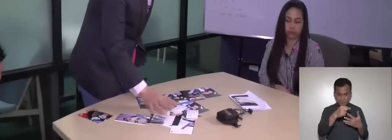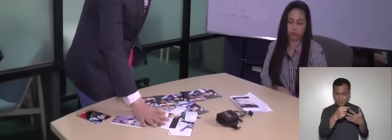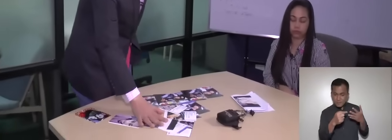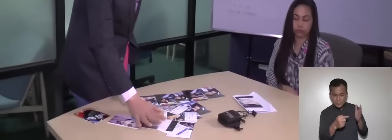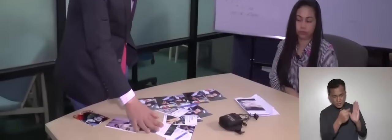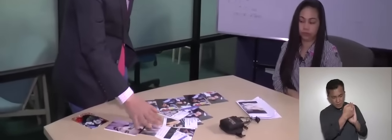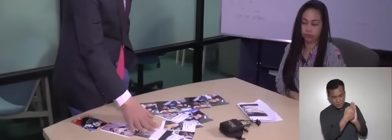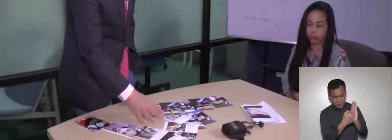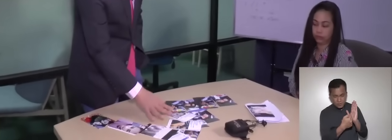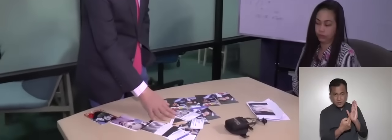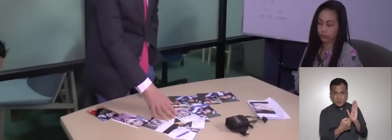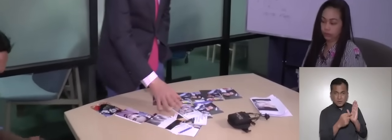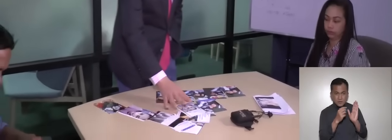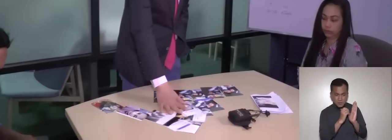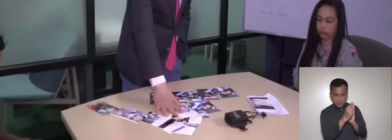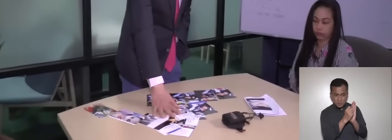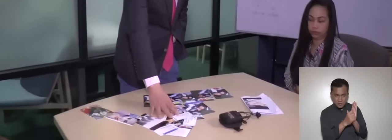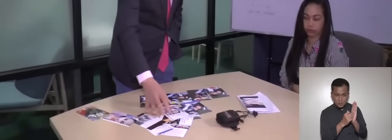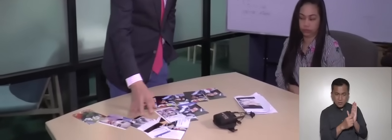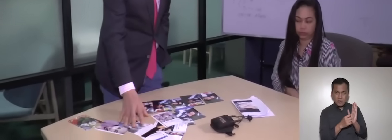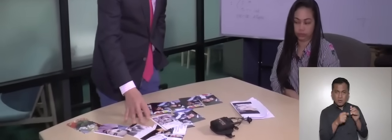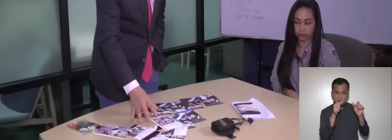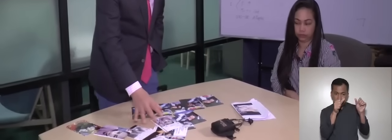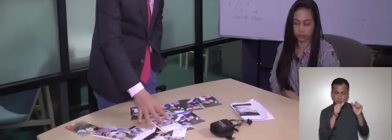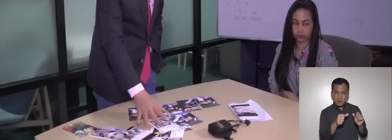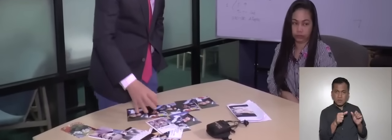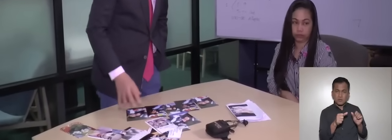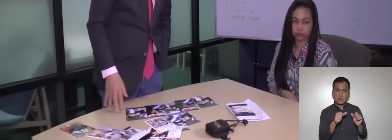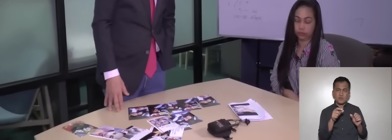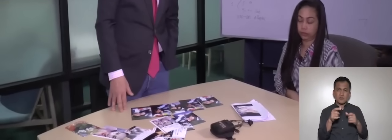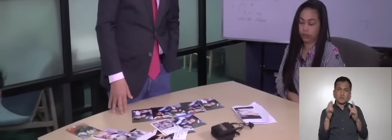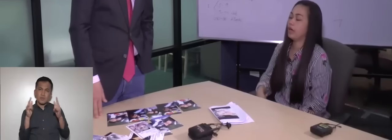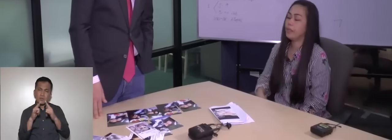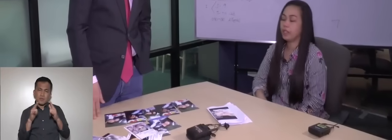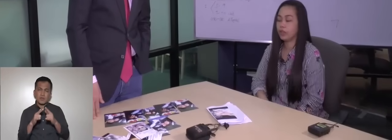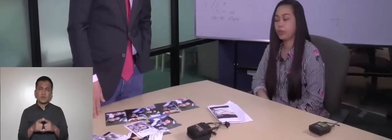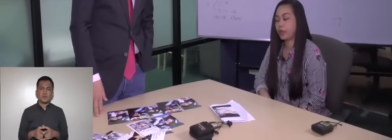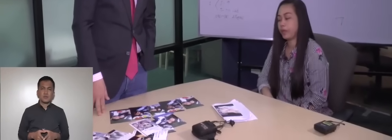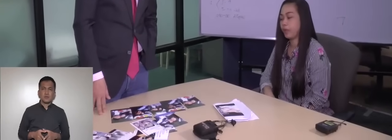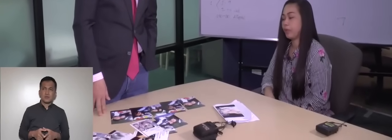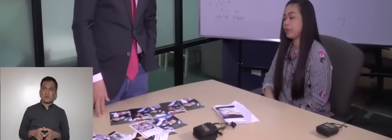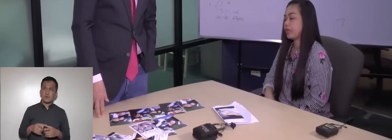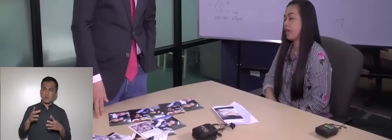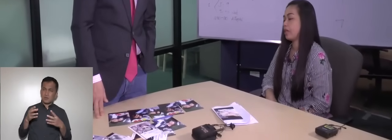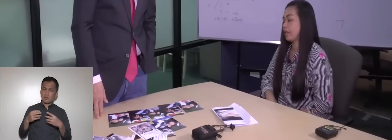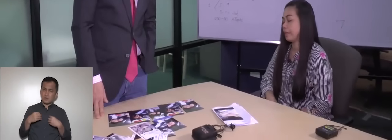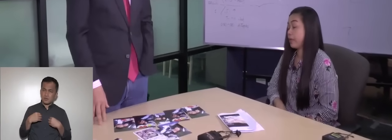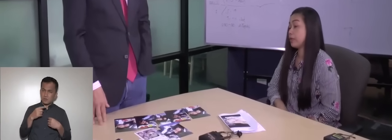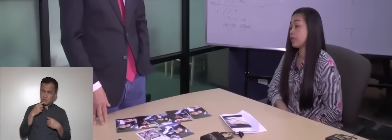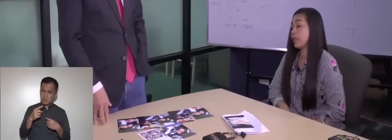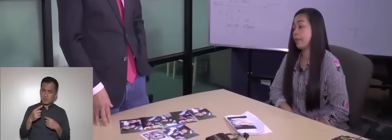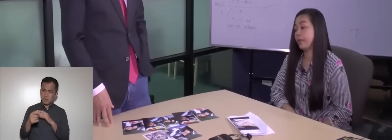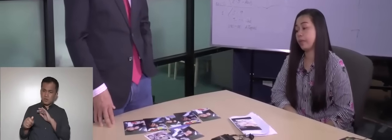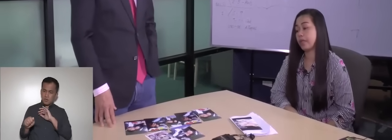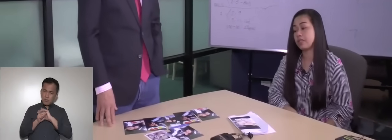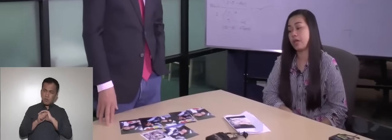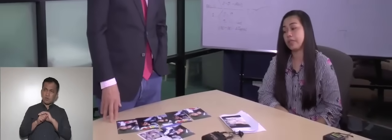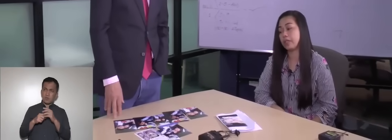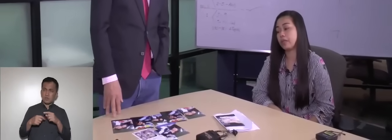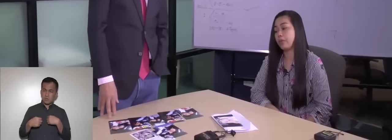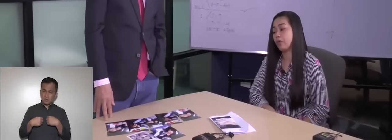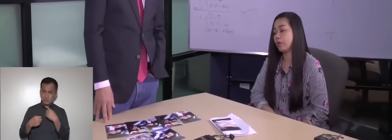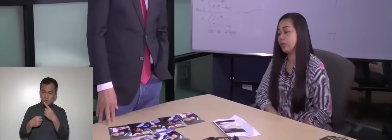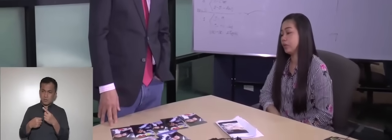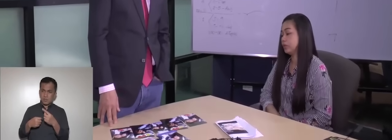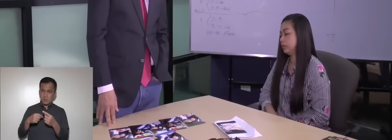mga sulat, sa mga post na nagmamahala na kayo. Aminin ko po na Paul po siya akin, pero nung sinabi kong may asawa